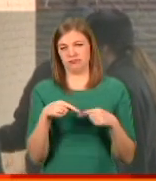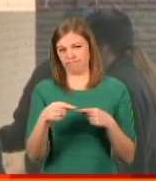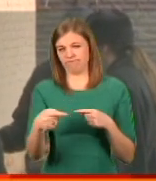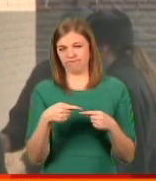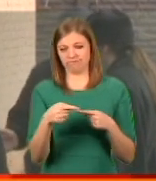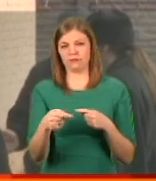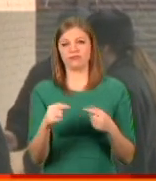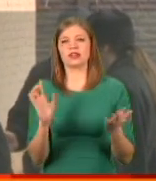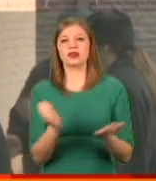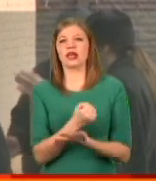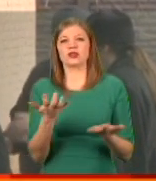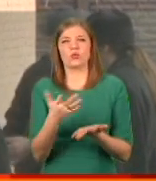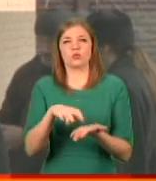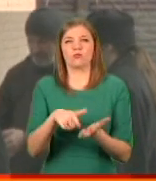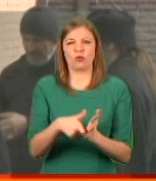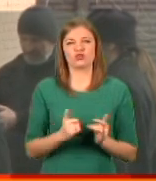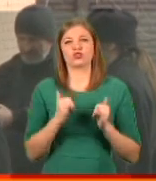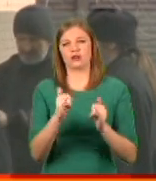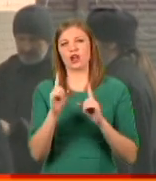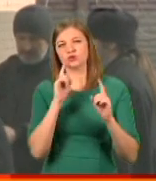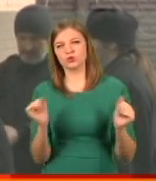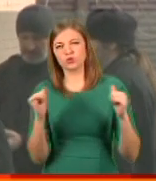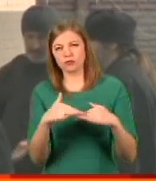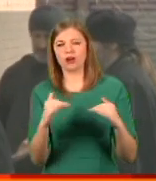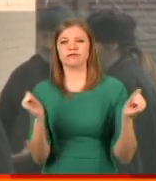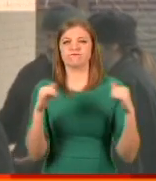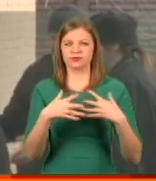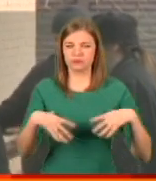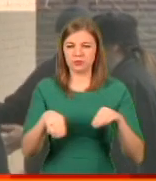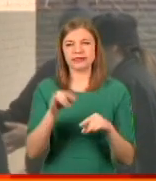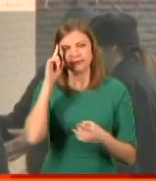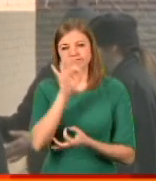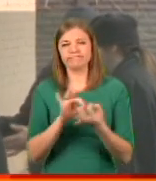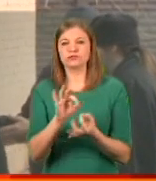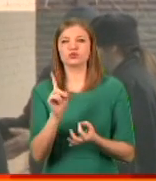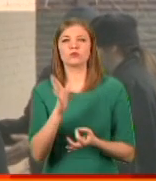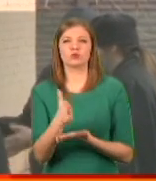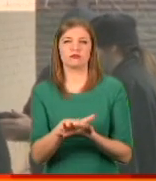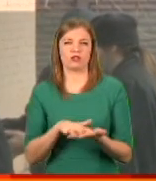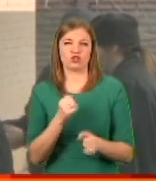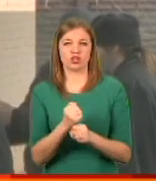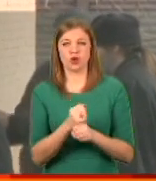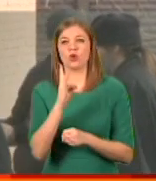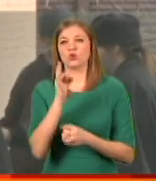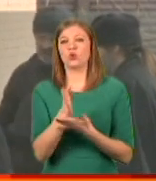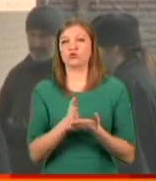неділі, знайти якесь приміщення для зібрань, зібратися разом і обдумувати, що будемо далі робити. Ну,